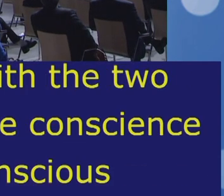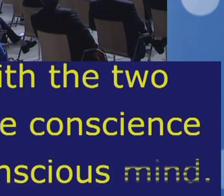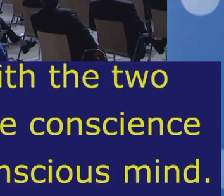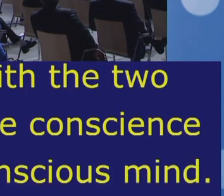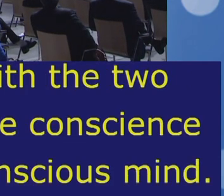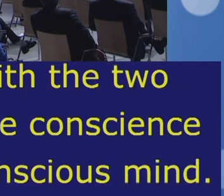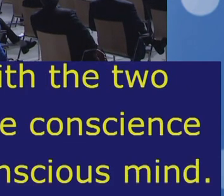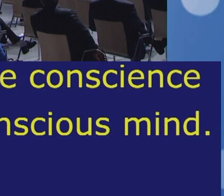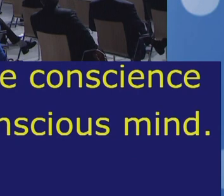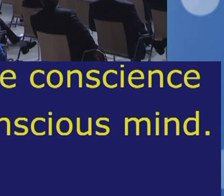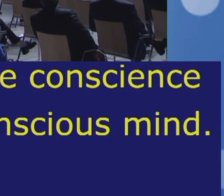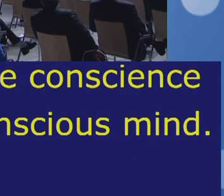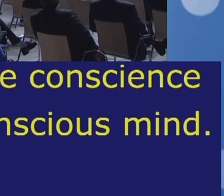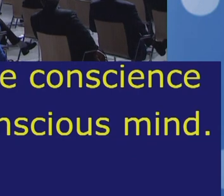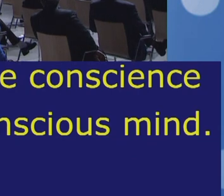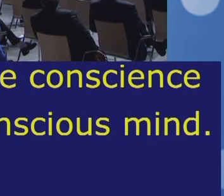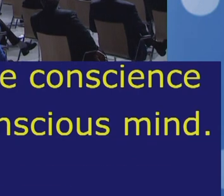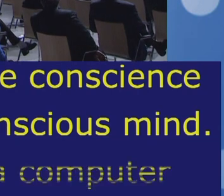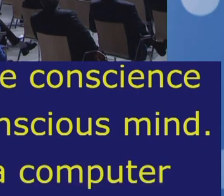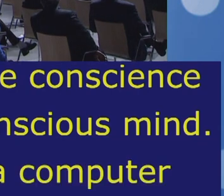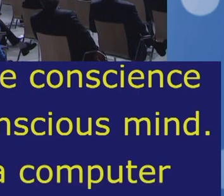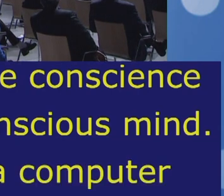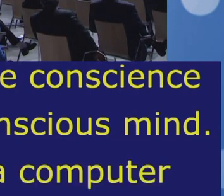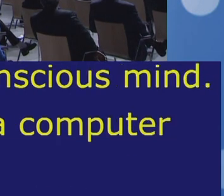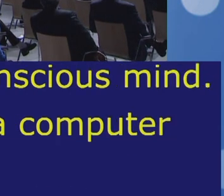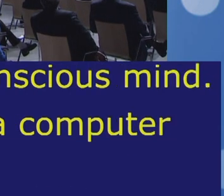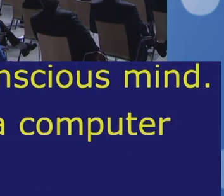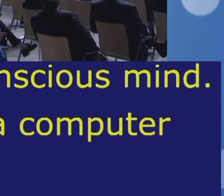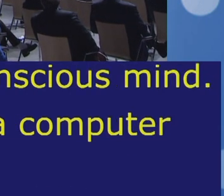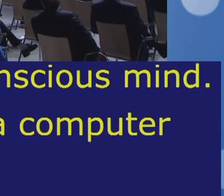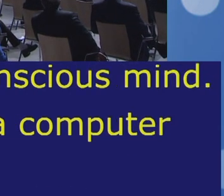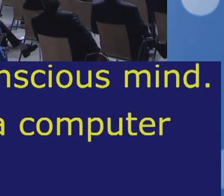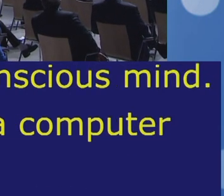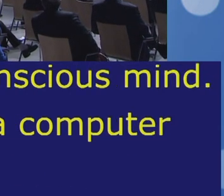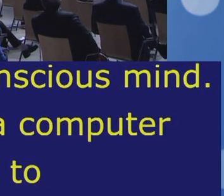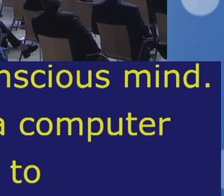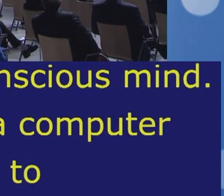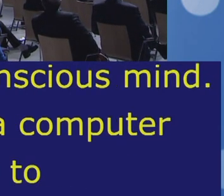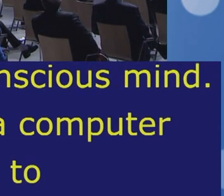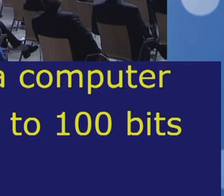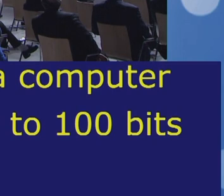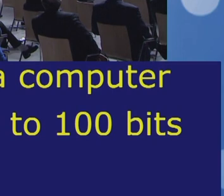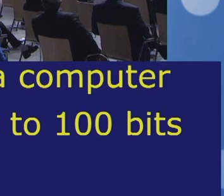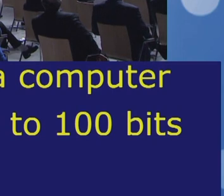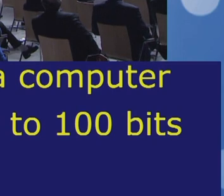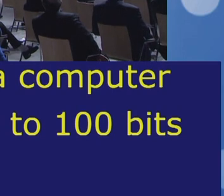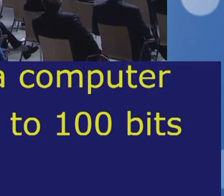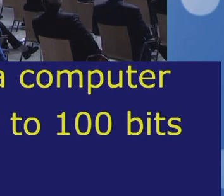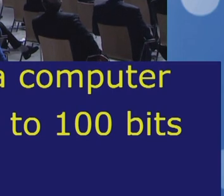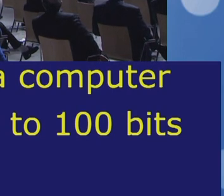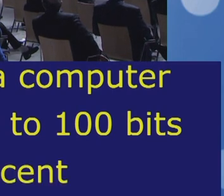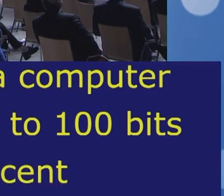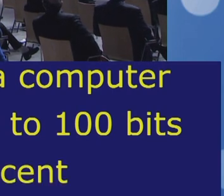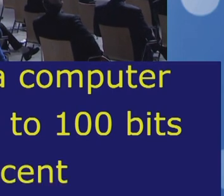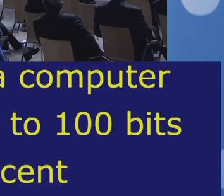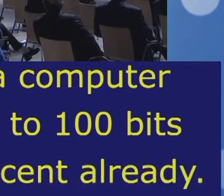是非常迅速的。在我们的思维当中，我们有一层是意识和非意